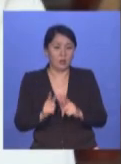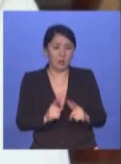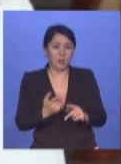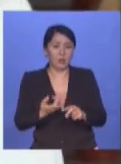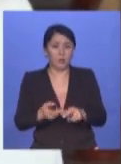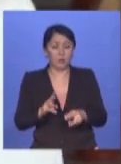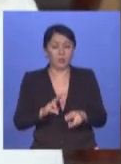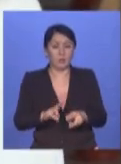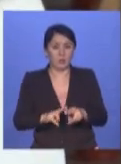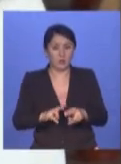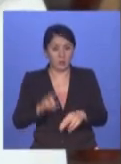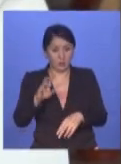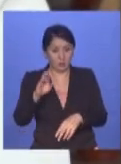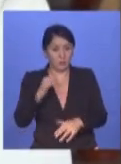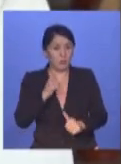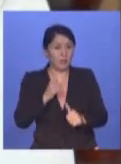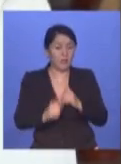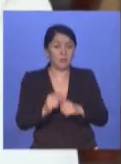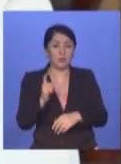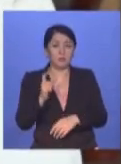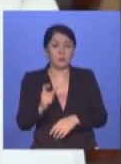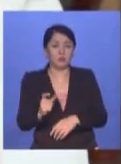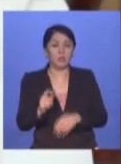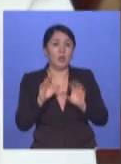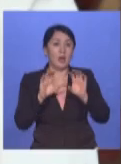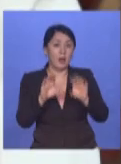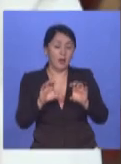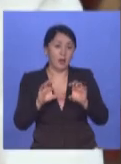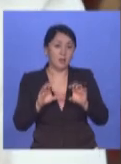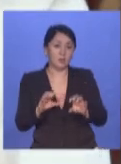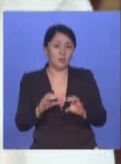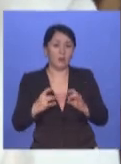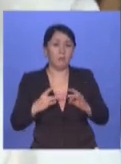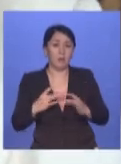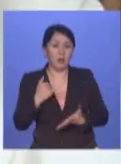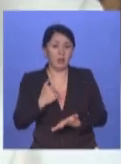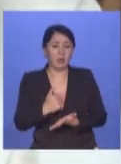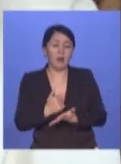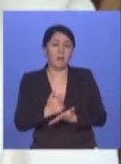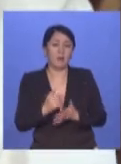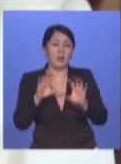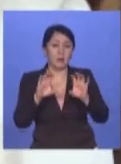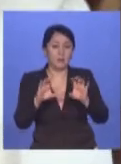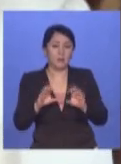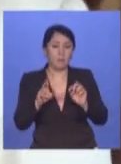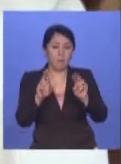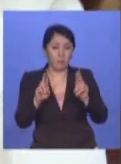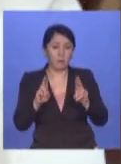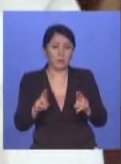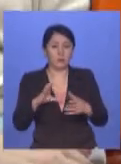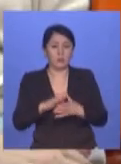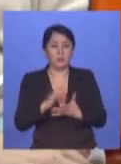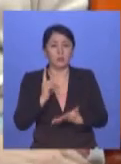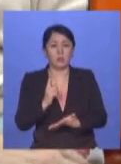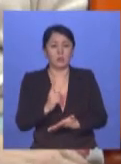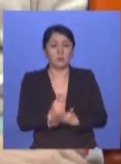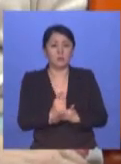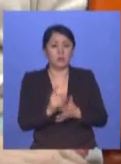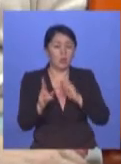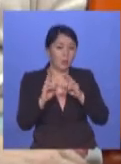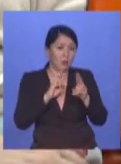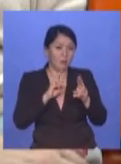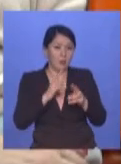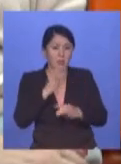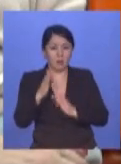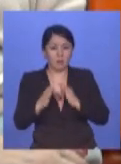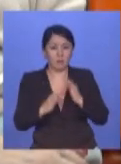өйткені мемлекеттің әр азаматы Конституция күнінде ата заңымыздың негізгі қағидаттарымен танысу керек. Дөңгелек үстелде